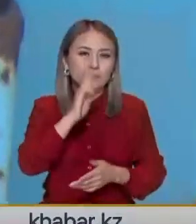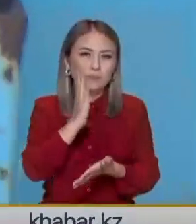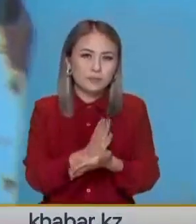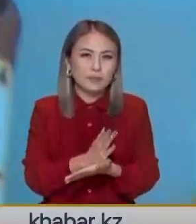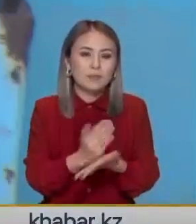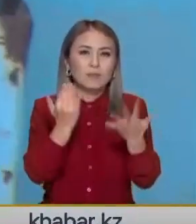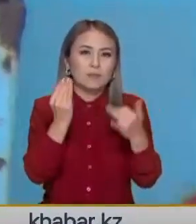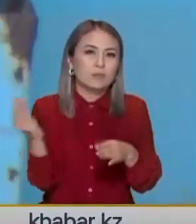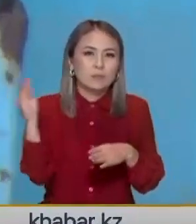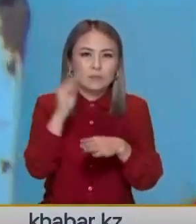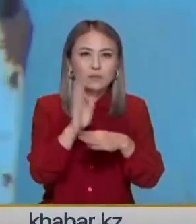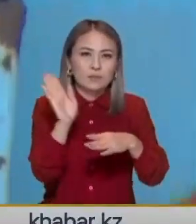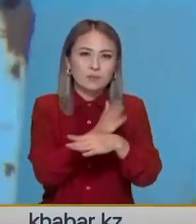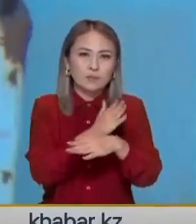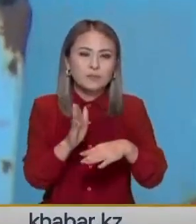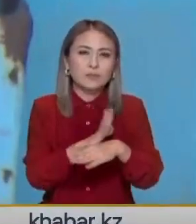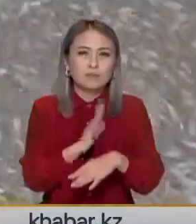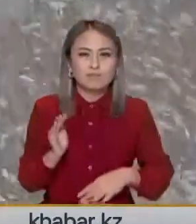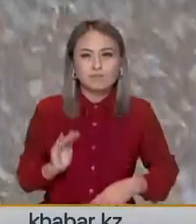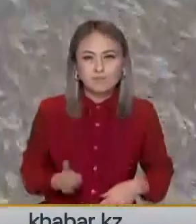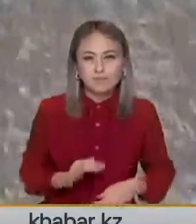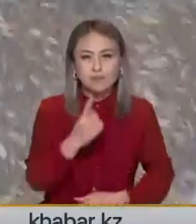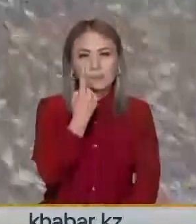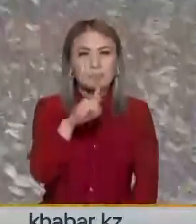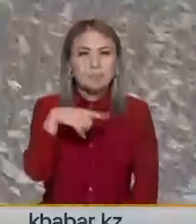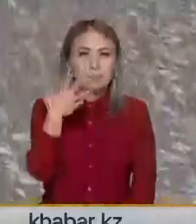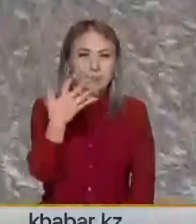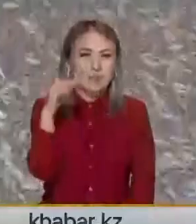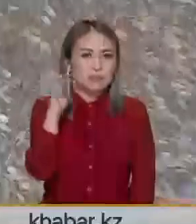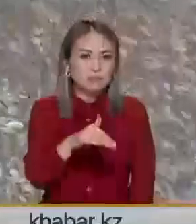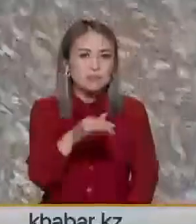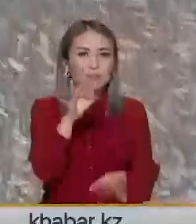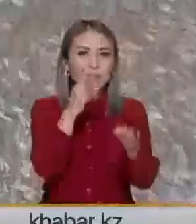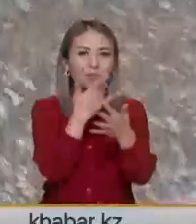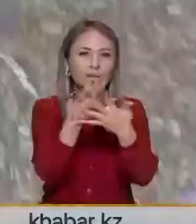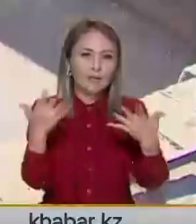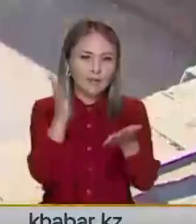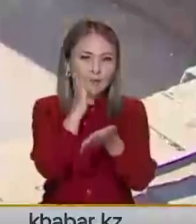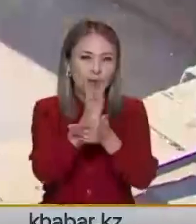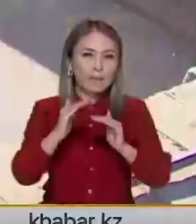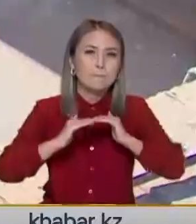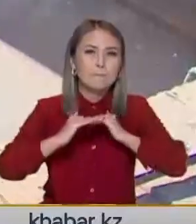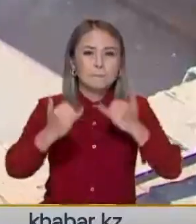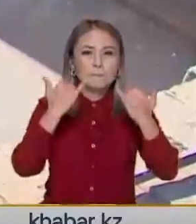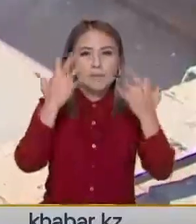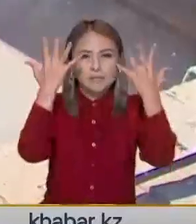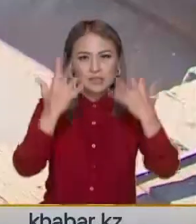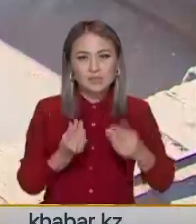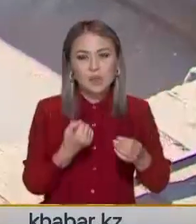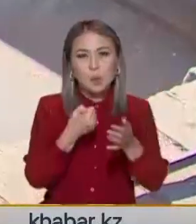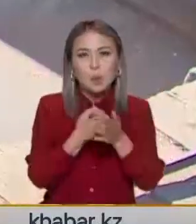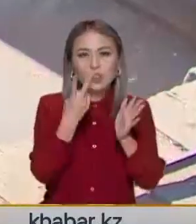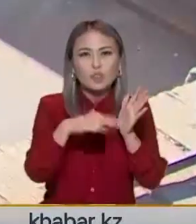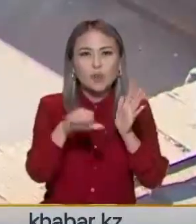тұр. Бұған қоса шаруалардың жеке меншігінде 1,5 мыңнан астам дәнді дақыл қоймасы бар. Еліміз бойынша бүгінге дейін